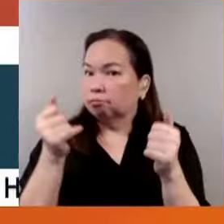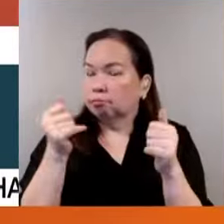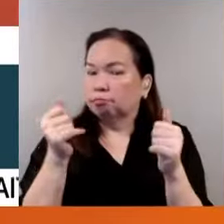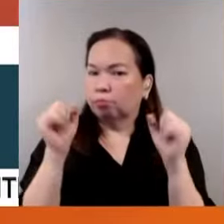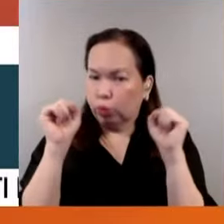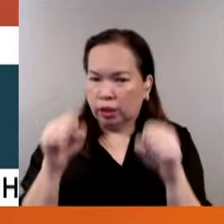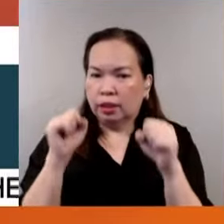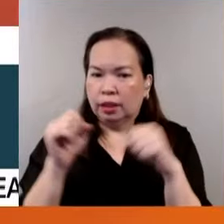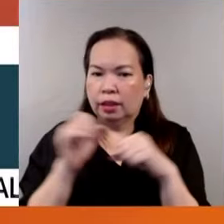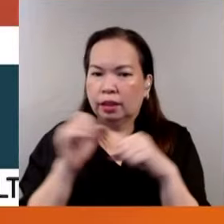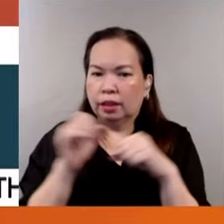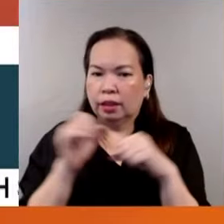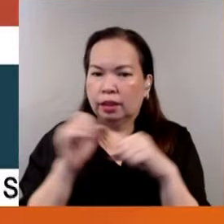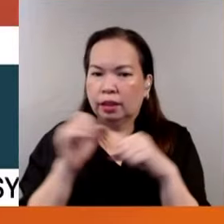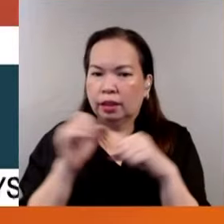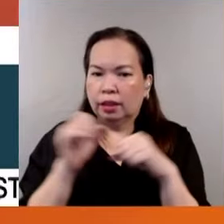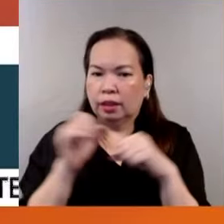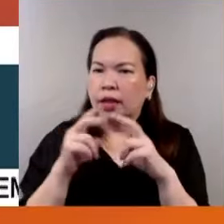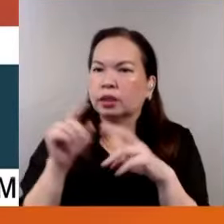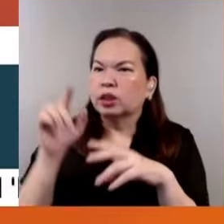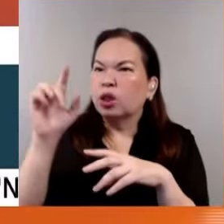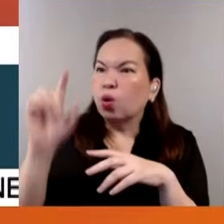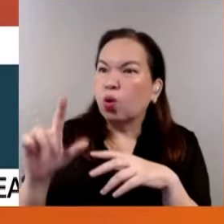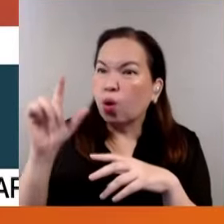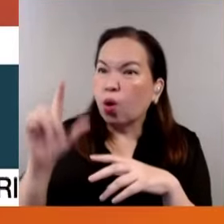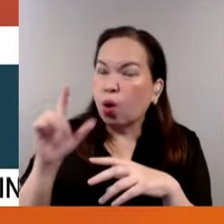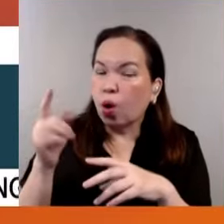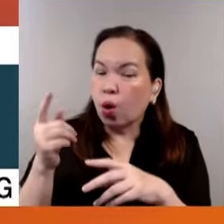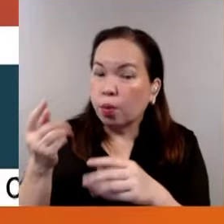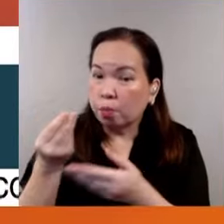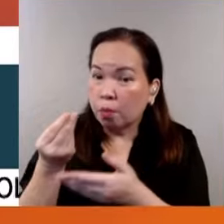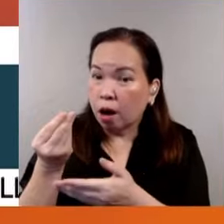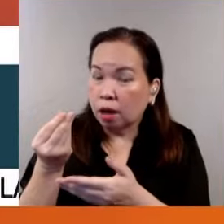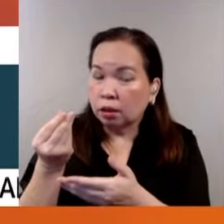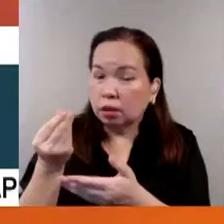Kahit lowest bid ka, pero may mga